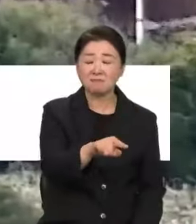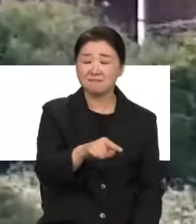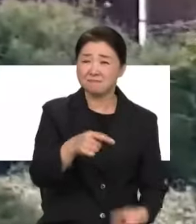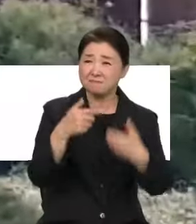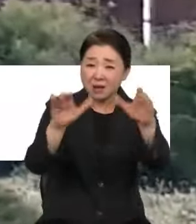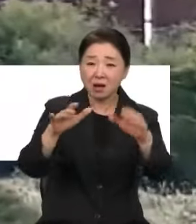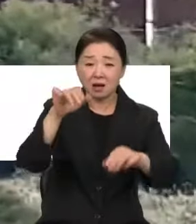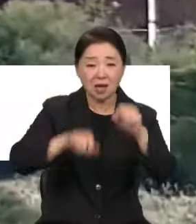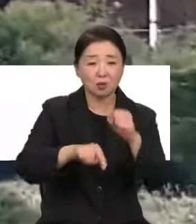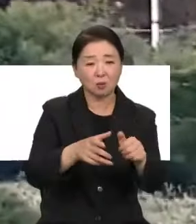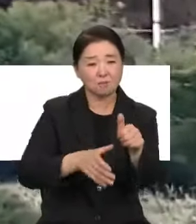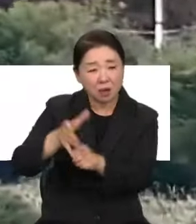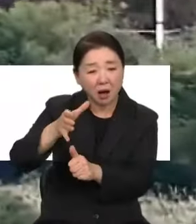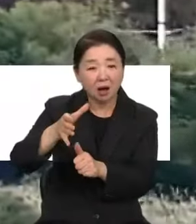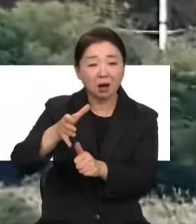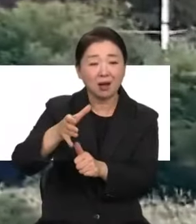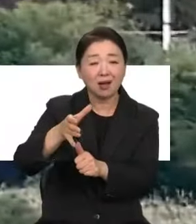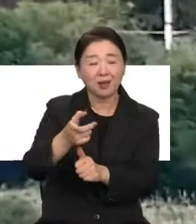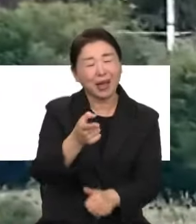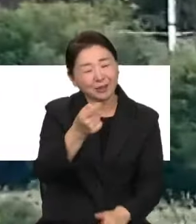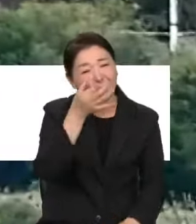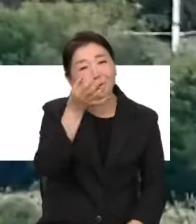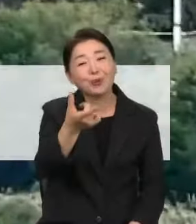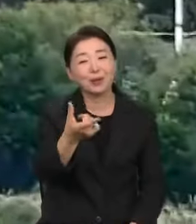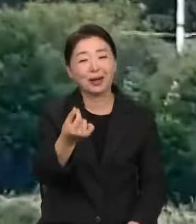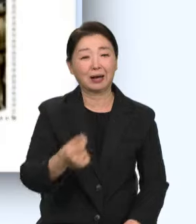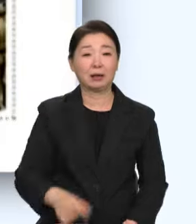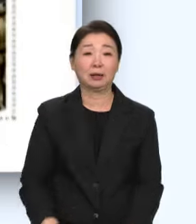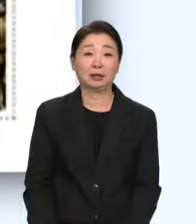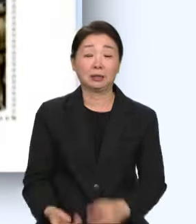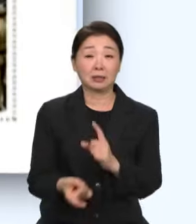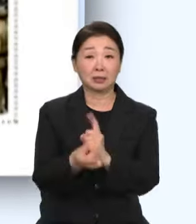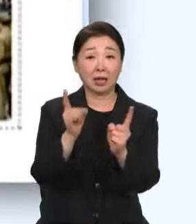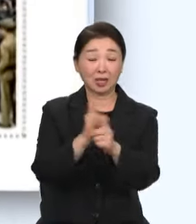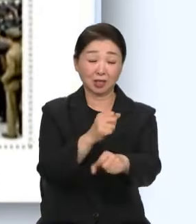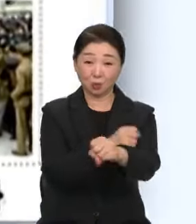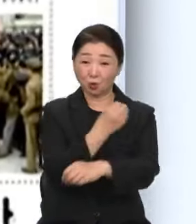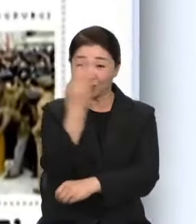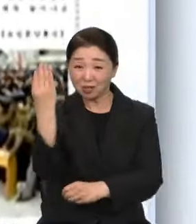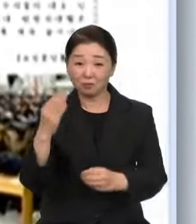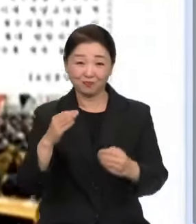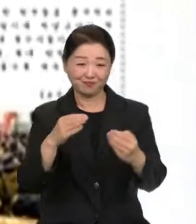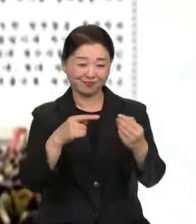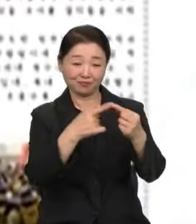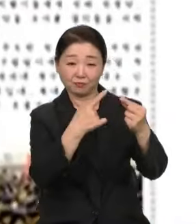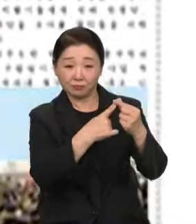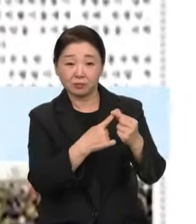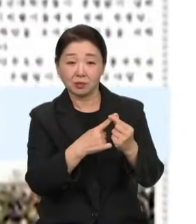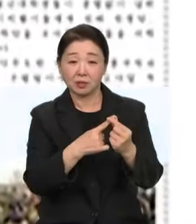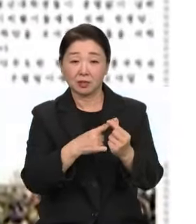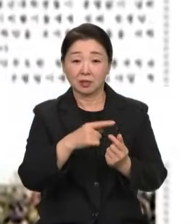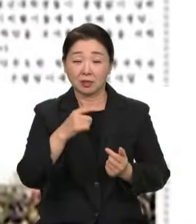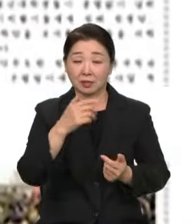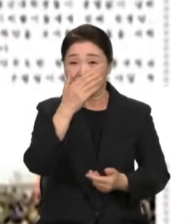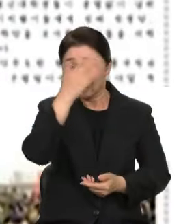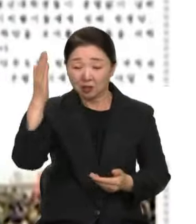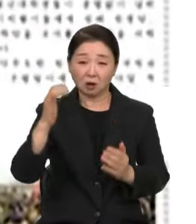행동들은 가급적이면 좀 최소화해서 보여주는 방식. 대신 노동신문 1면에 청년 140만 명이